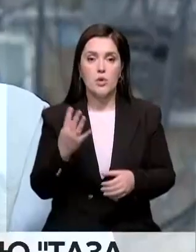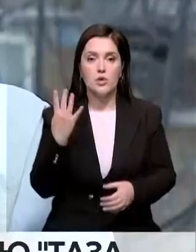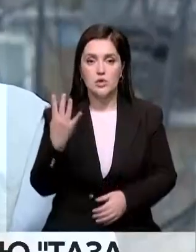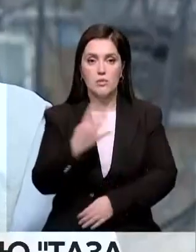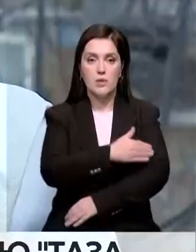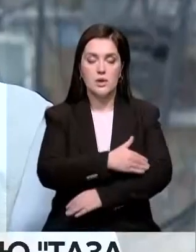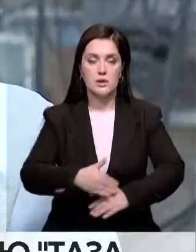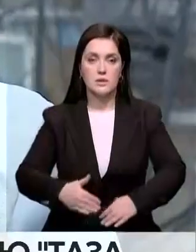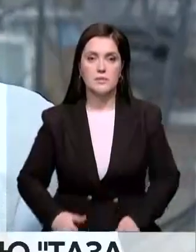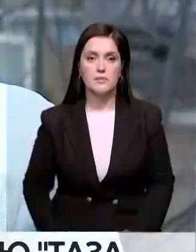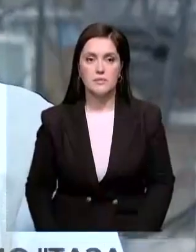адресам